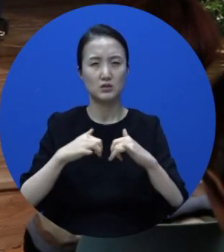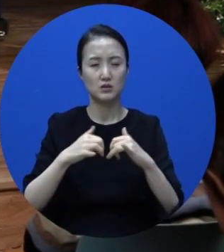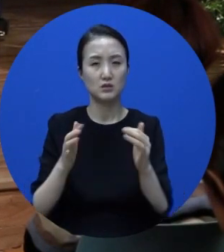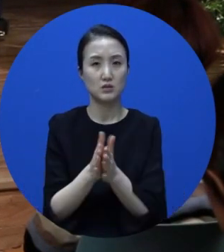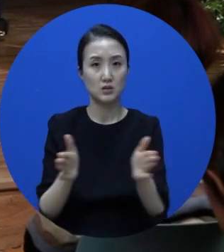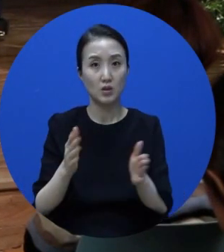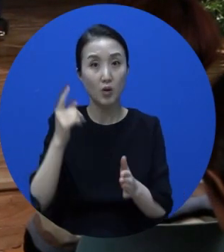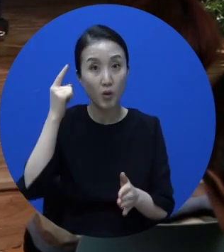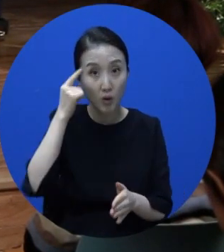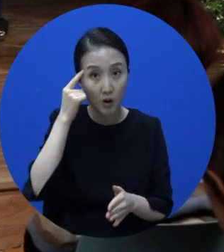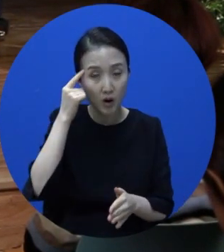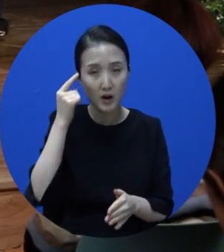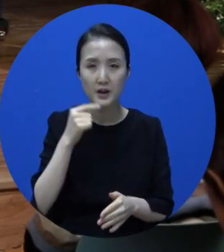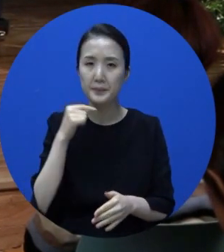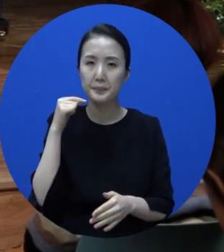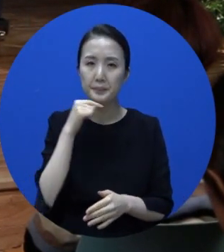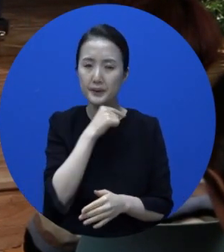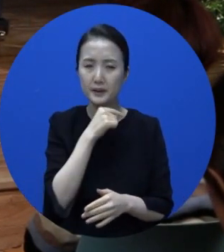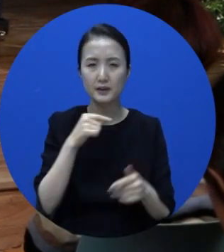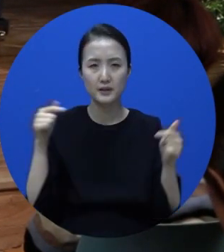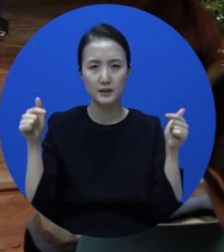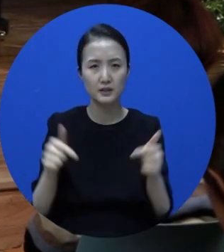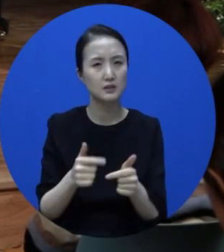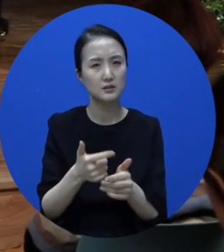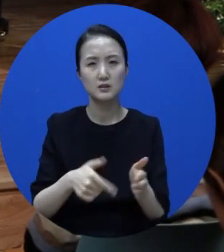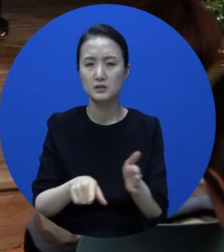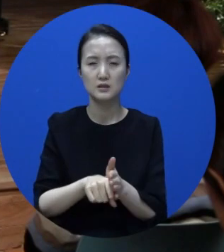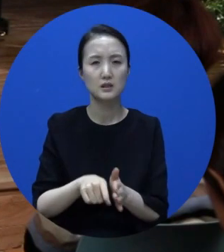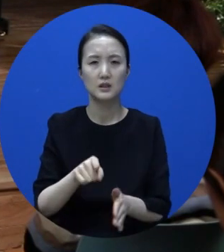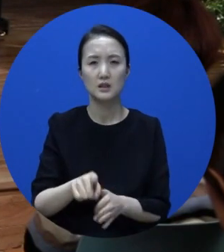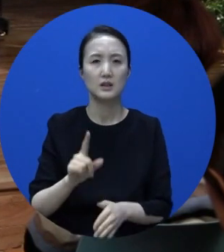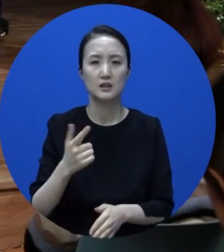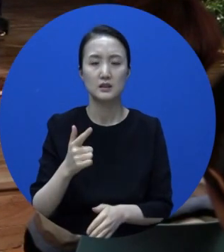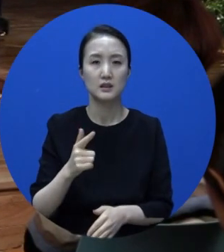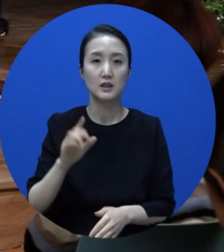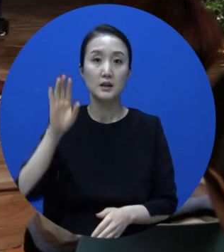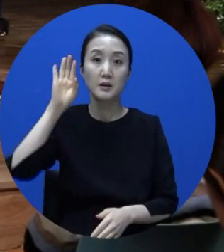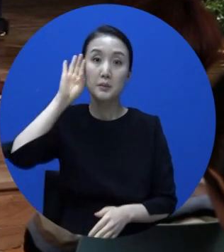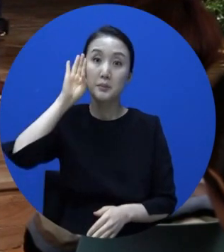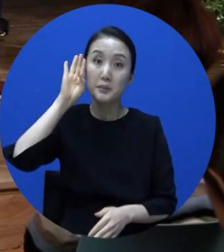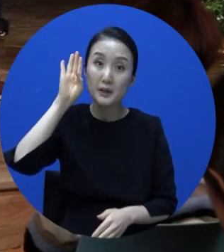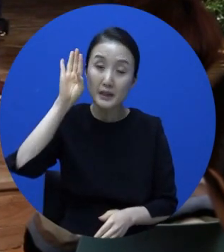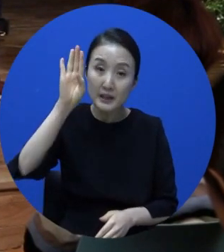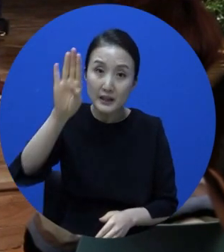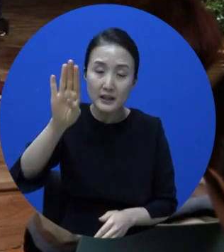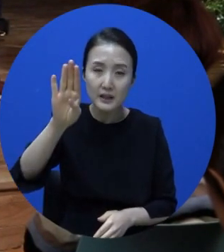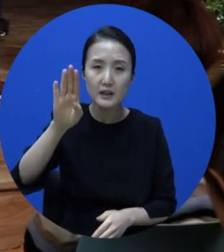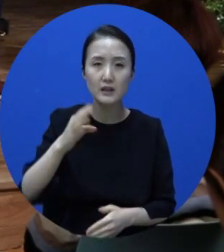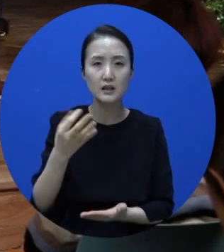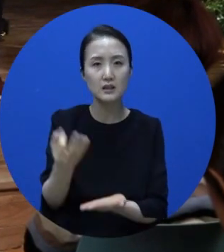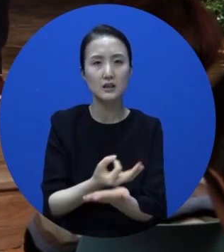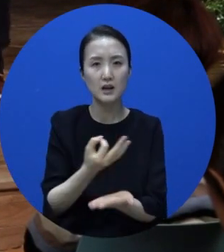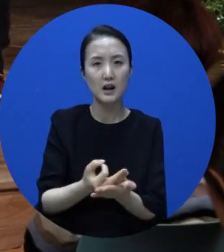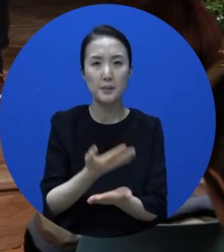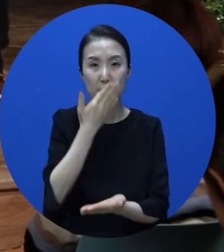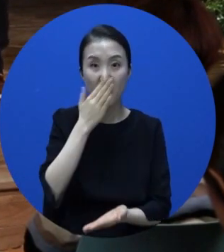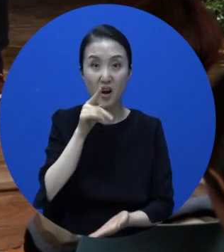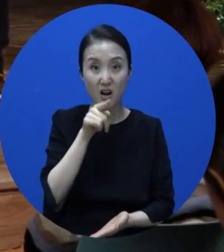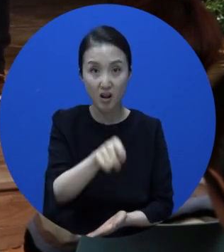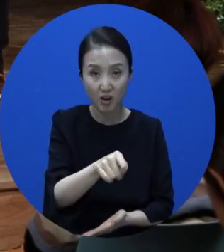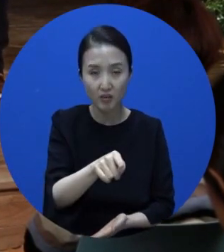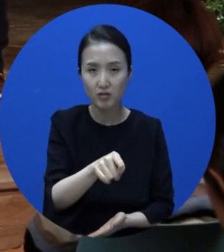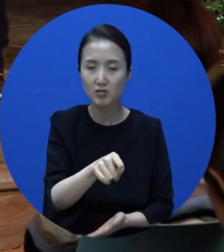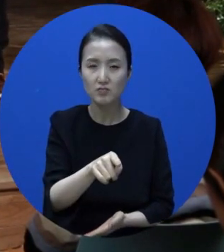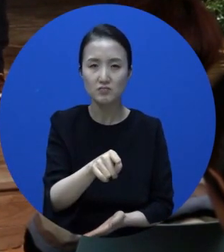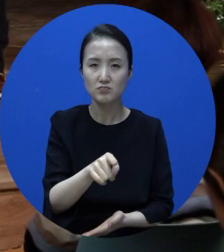단순한 그런 의미가 아니라 미래의 먹거리 산업을 내 주지 않아야 겠다는 중국에 대한